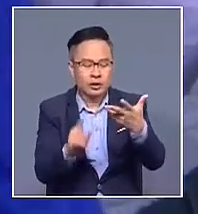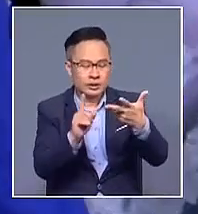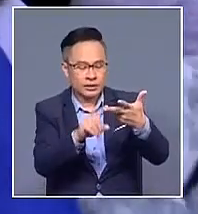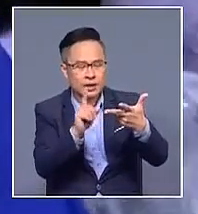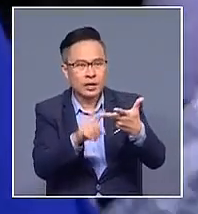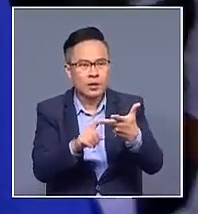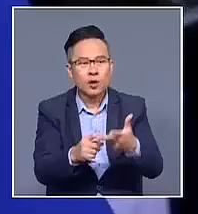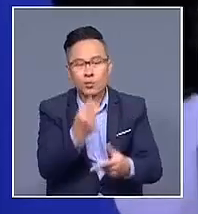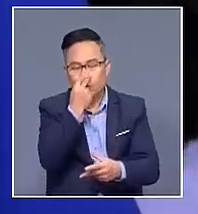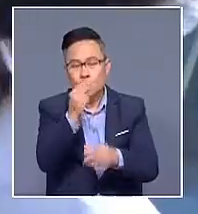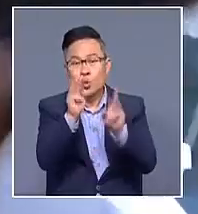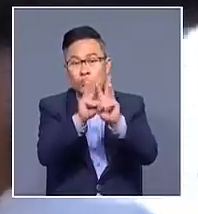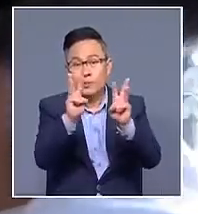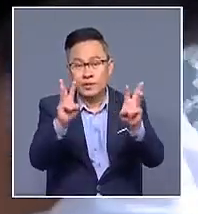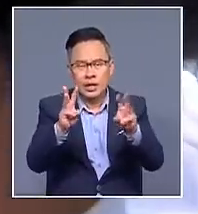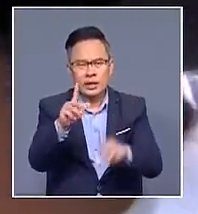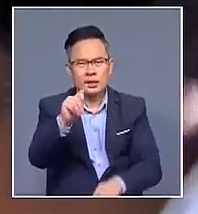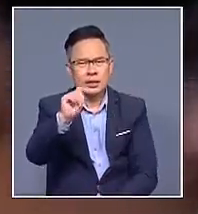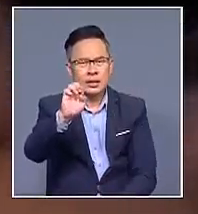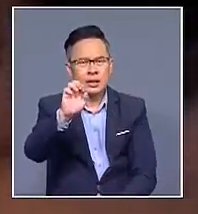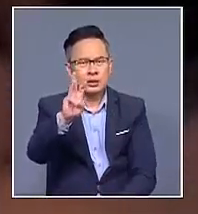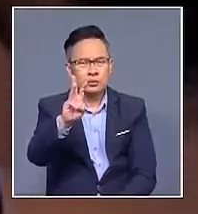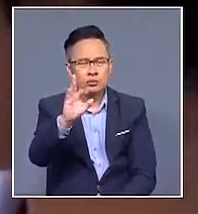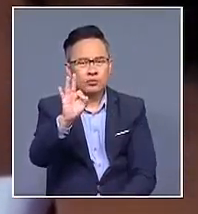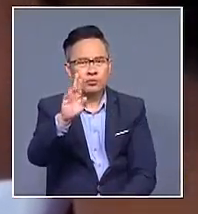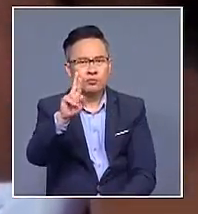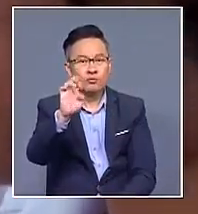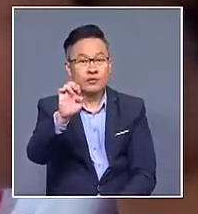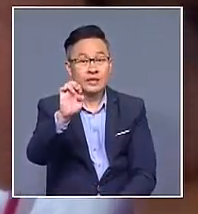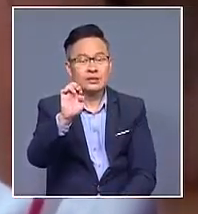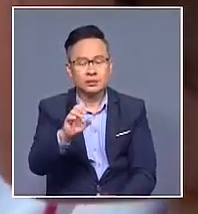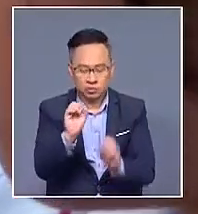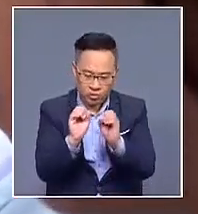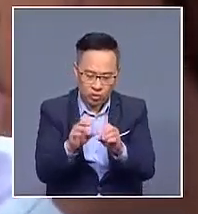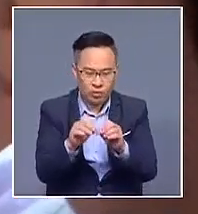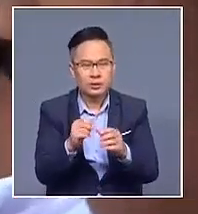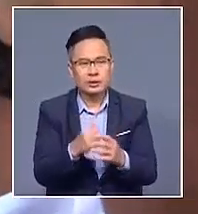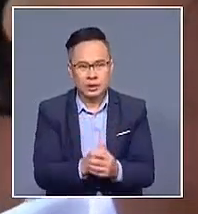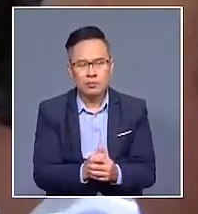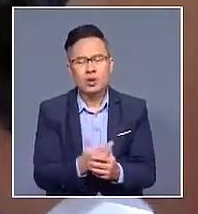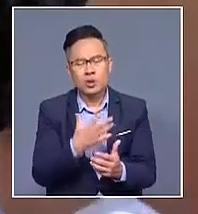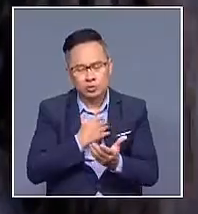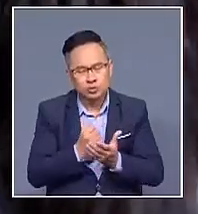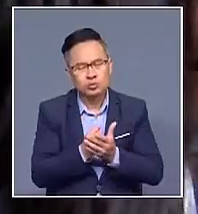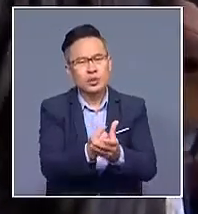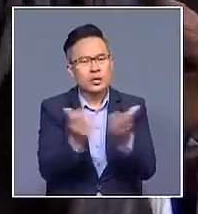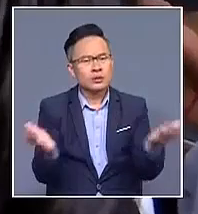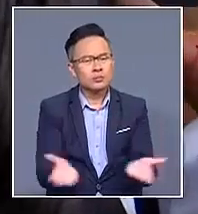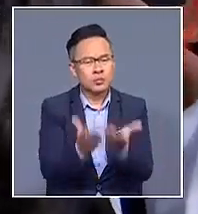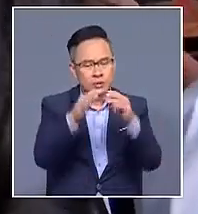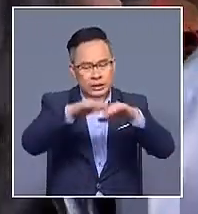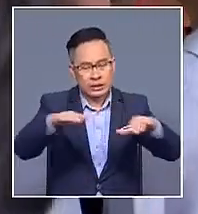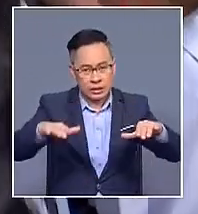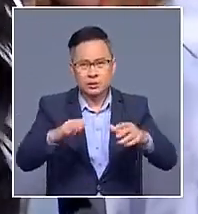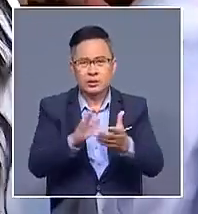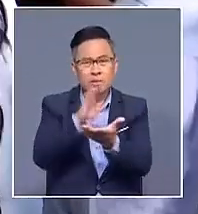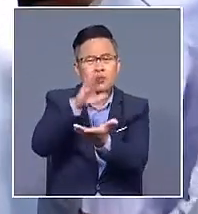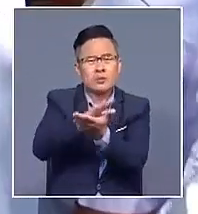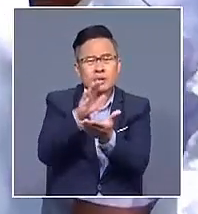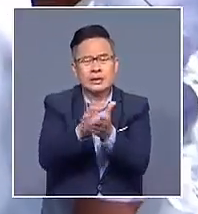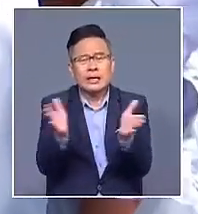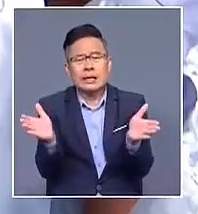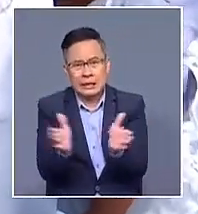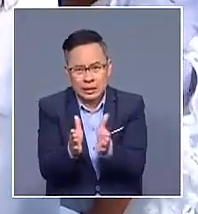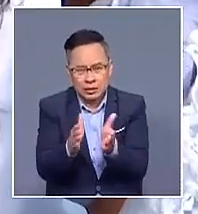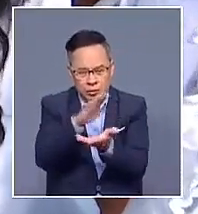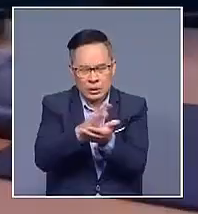จริงๆแล้วอ่ะอยากให้นักเรียนมีคุณภาพแล้วก็สร้างโอกาสให้เขาว่าถึงแม้ว่าเขาจะอยู่ในโรงเรียนขนาดเล็กขาดแคลนหม